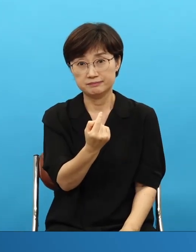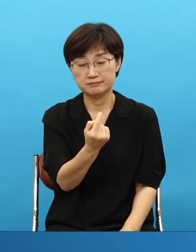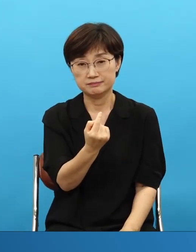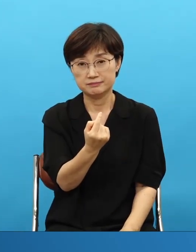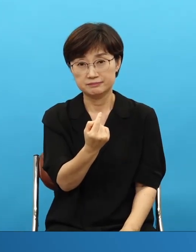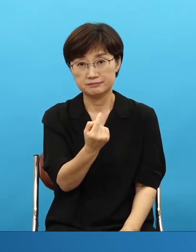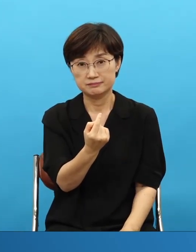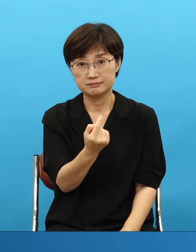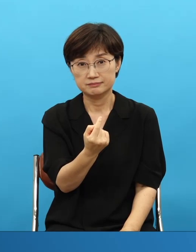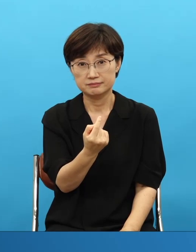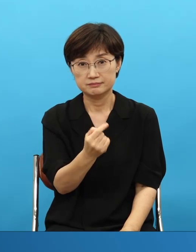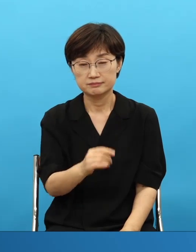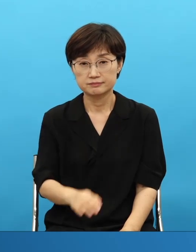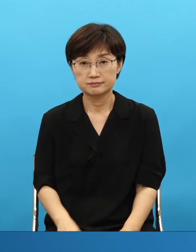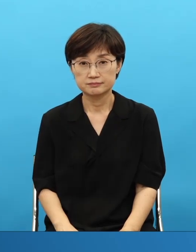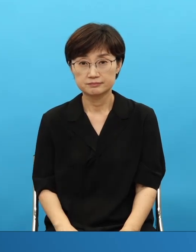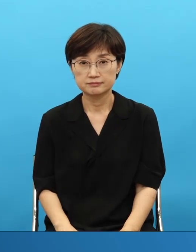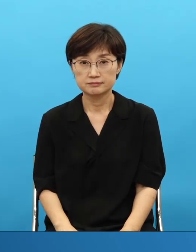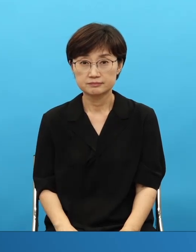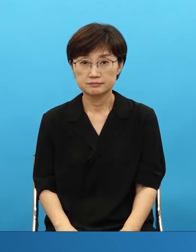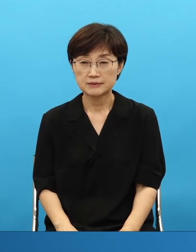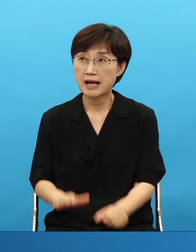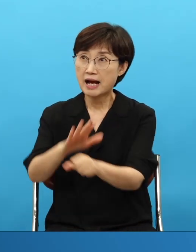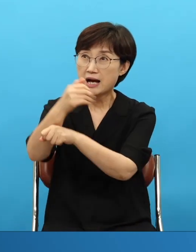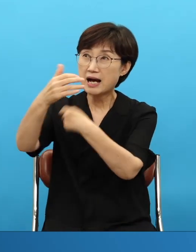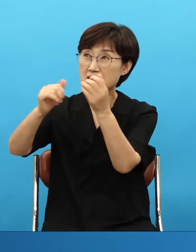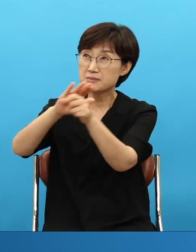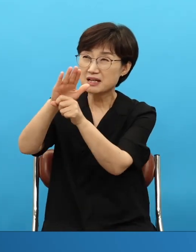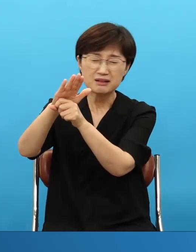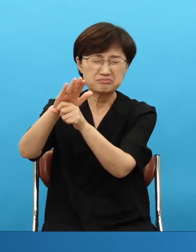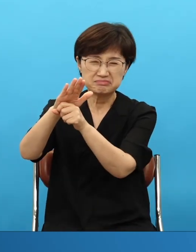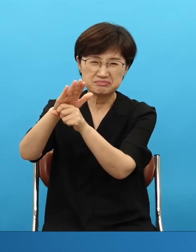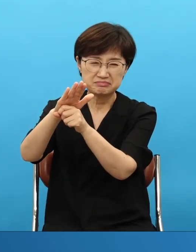디모데후서3章说末世会到来痛苦的时候。 무조건 하나님 사랑하자. 자기 사랑만 하는 거죠.